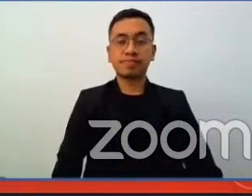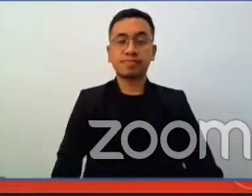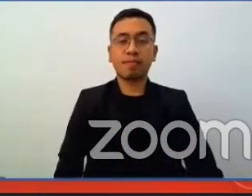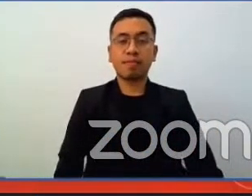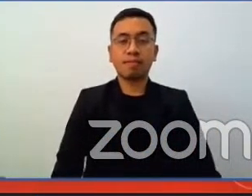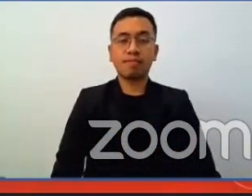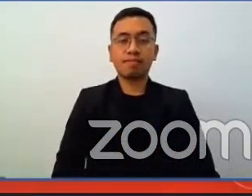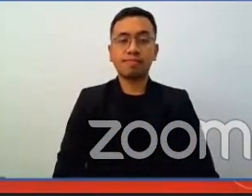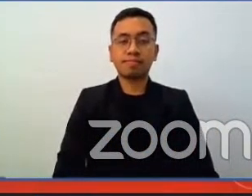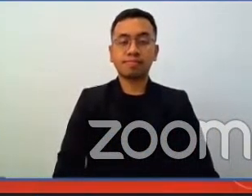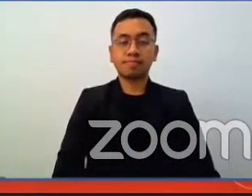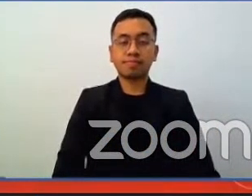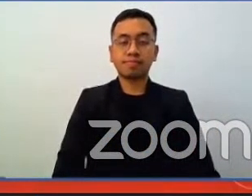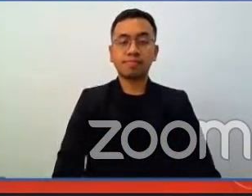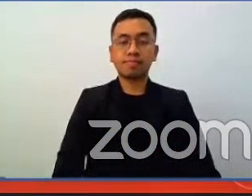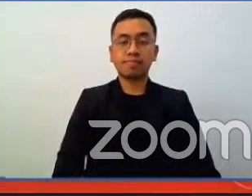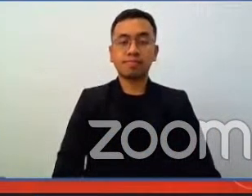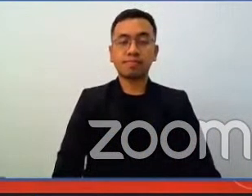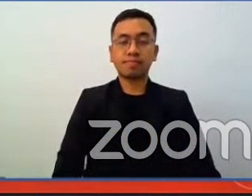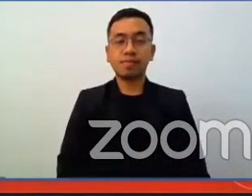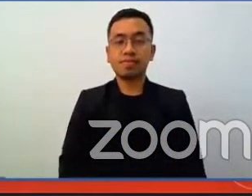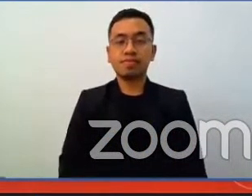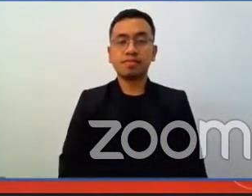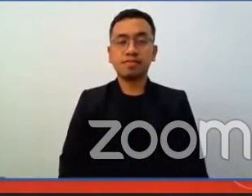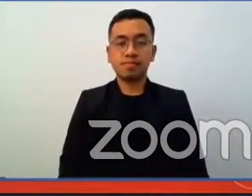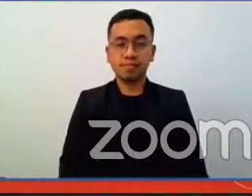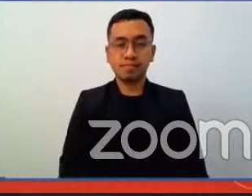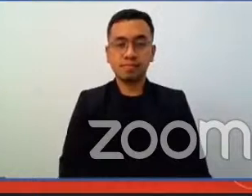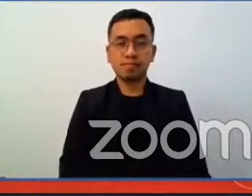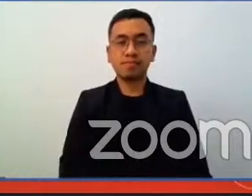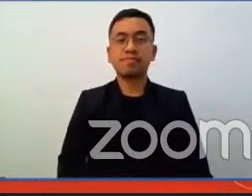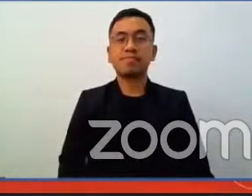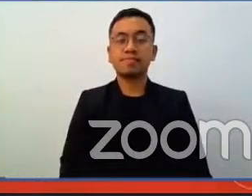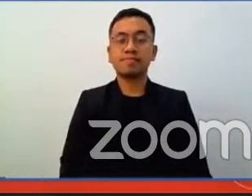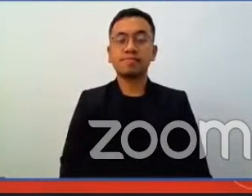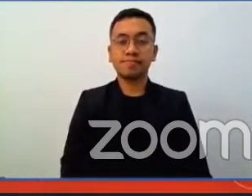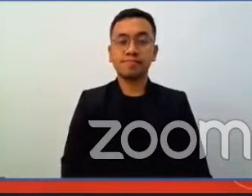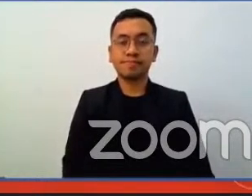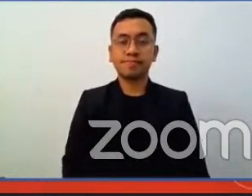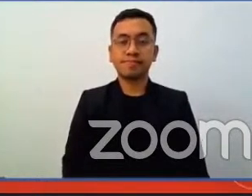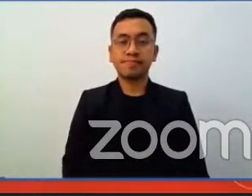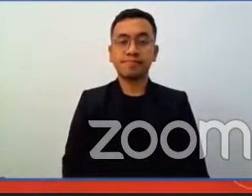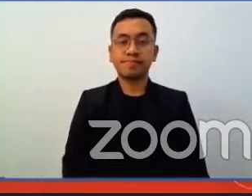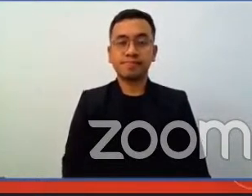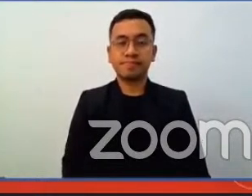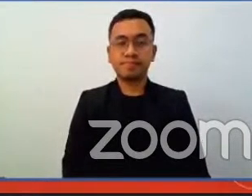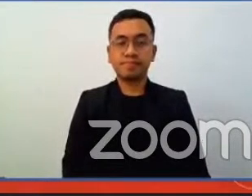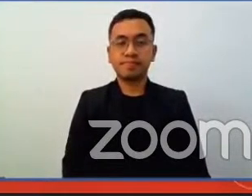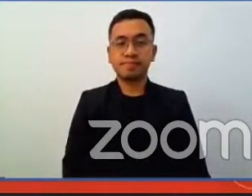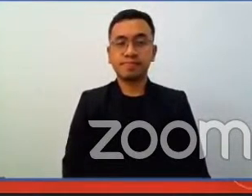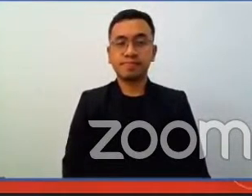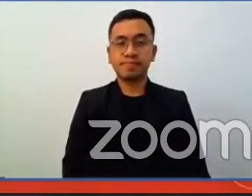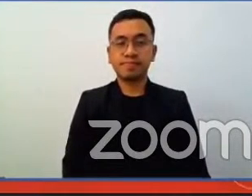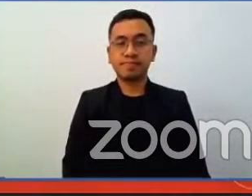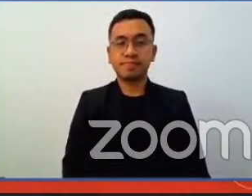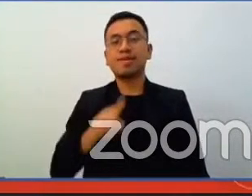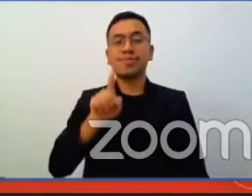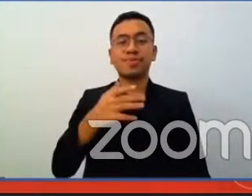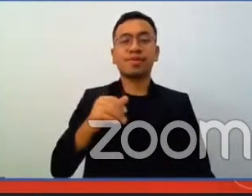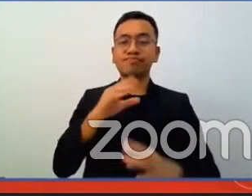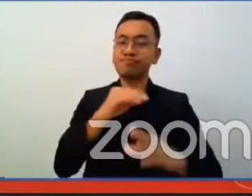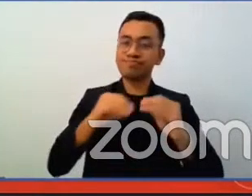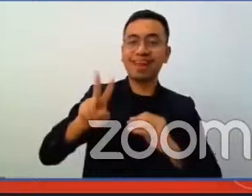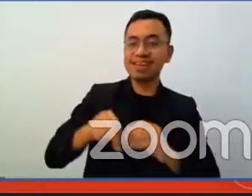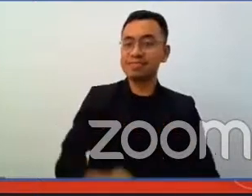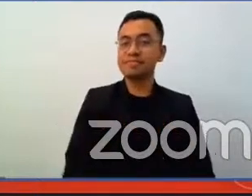di lapangan seperti kebun-kebun dan segala macamnya. Ini yang perlu kita